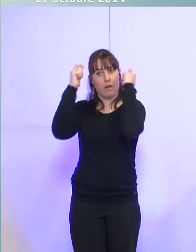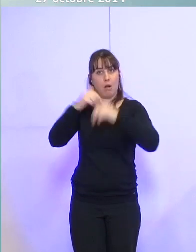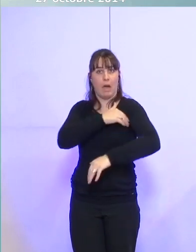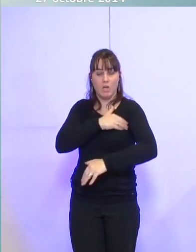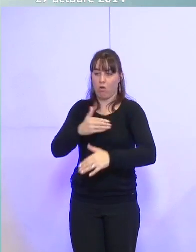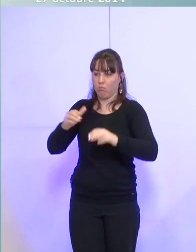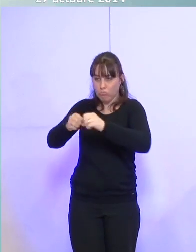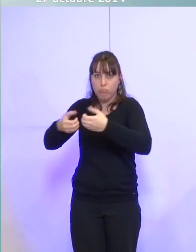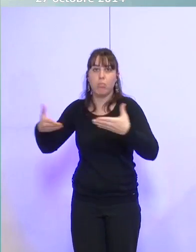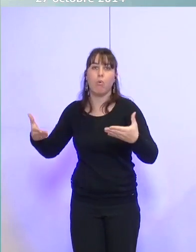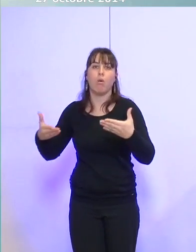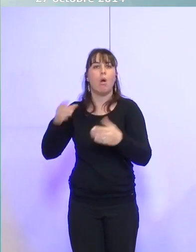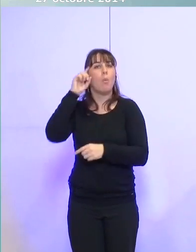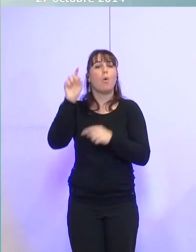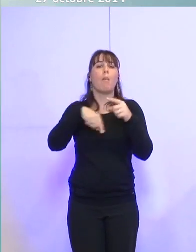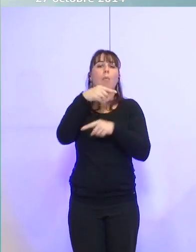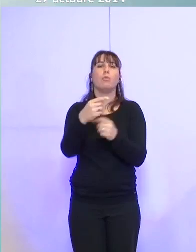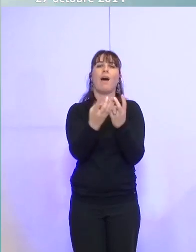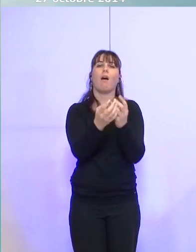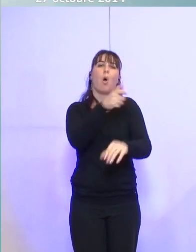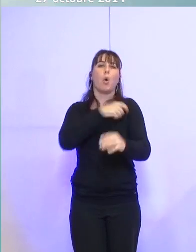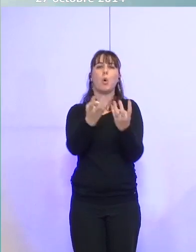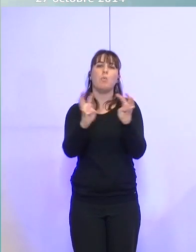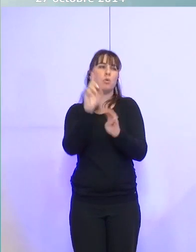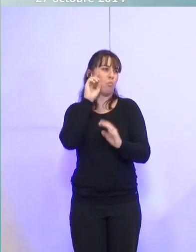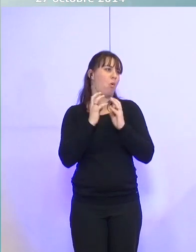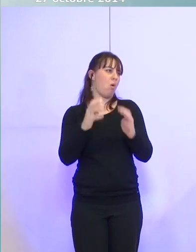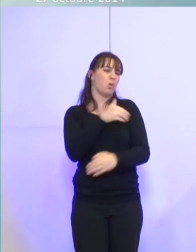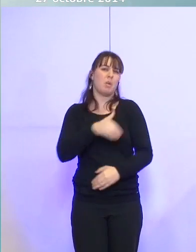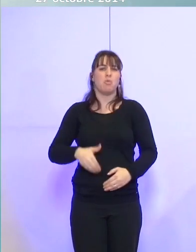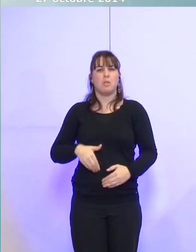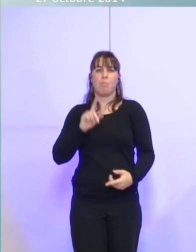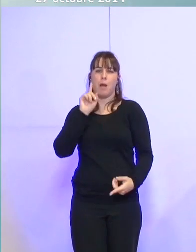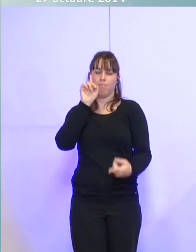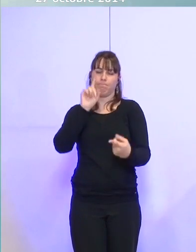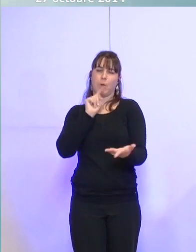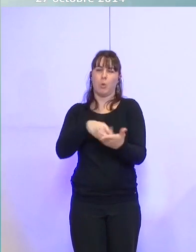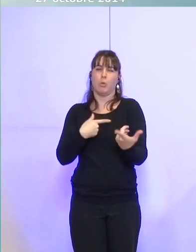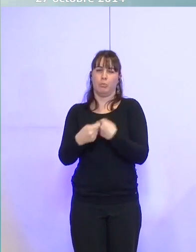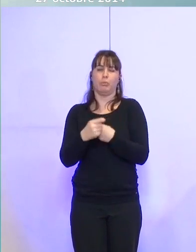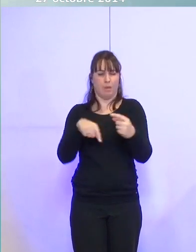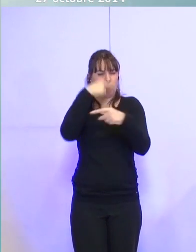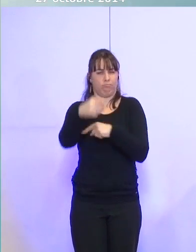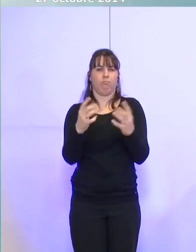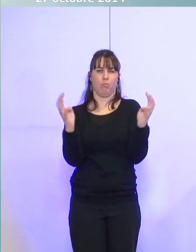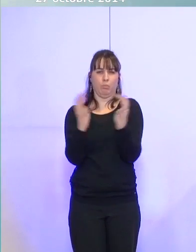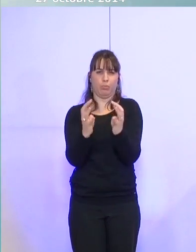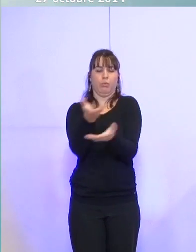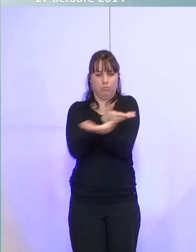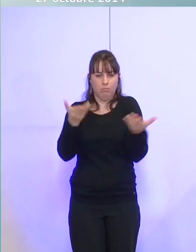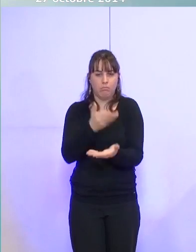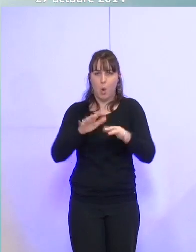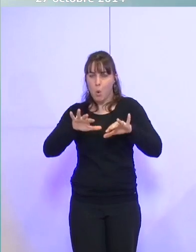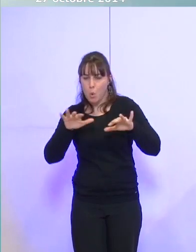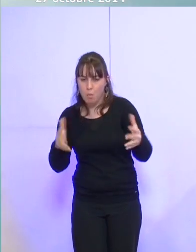qu'on puisse revenir, mais en commission, pas forcément en conseil municipal, sur la mise en place exacte de ces mises à disposition, sur